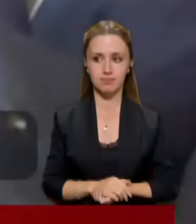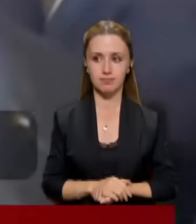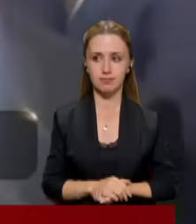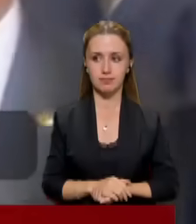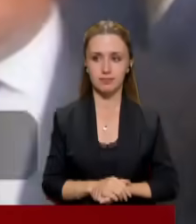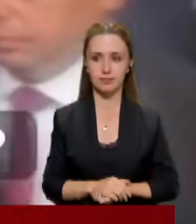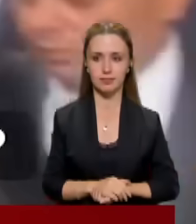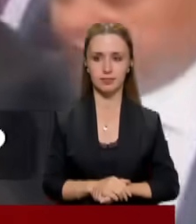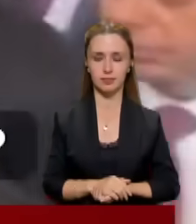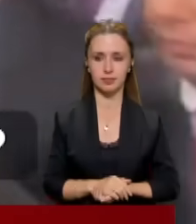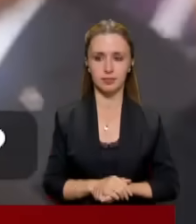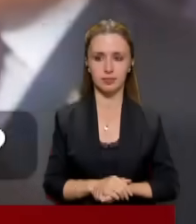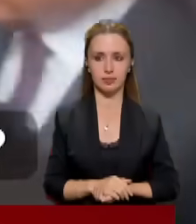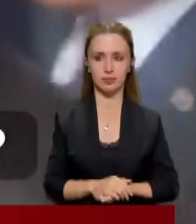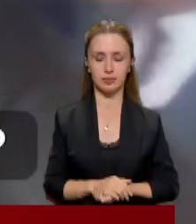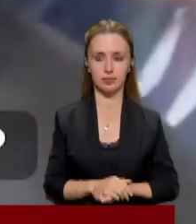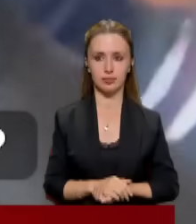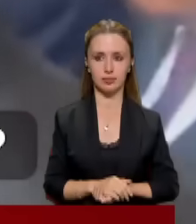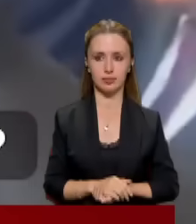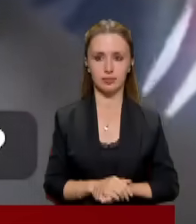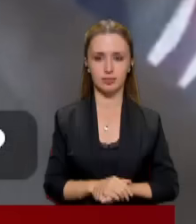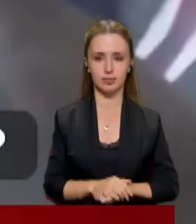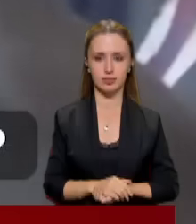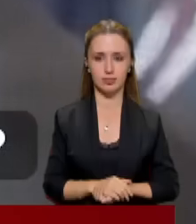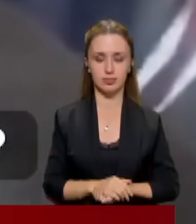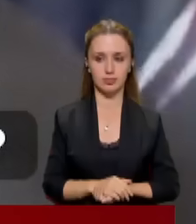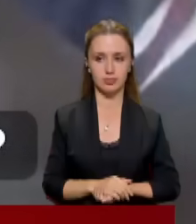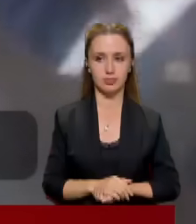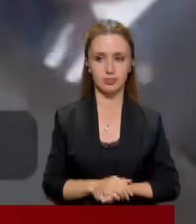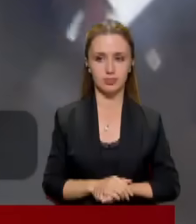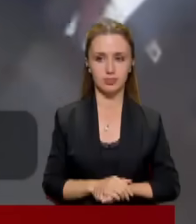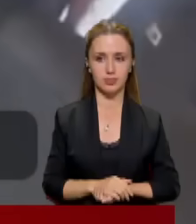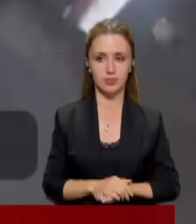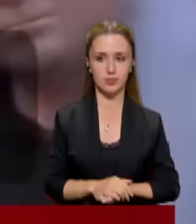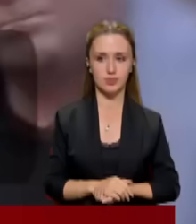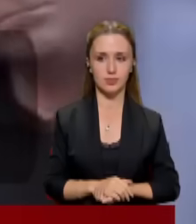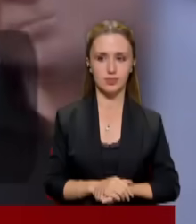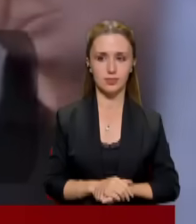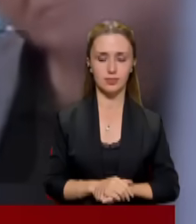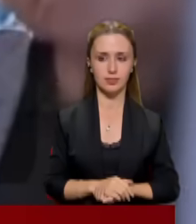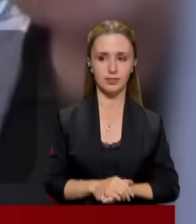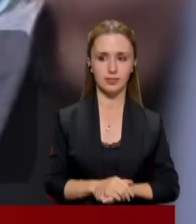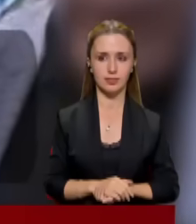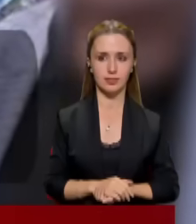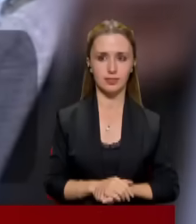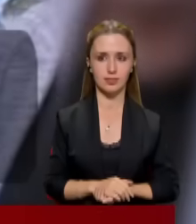gerekenleri sordu. Peki yılbaşına gelmeden bir zam müjdesi duyulur mu?